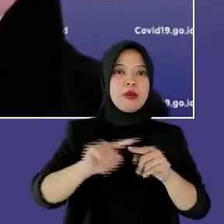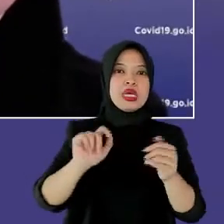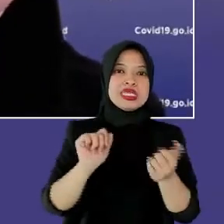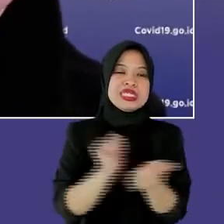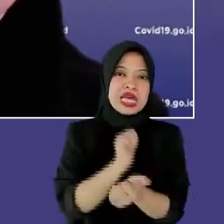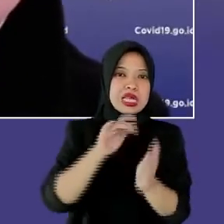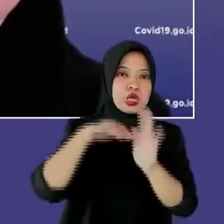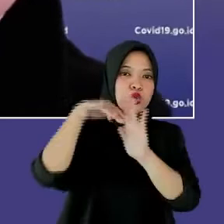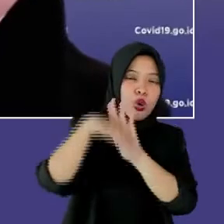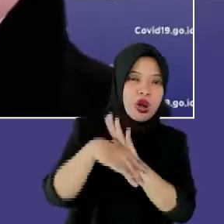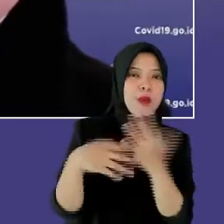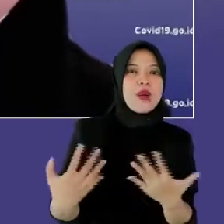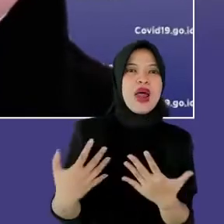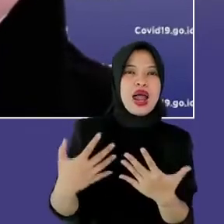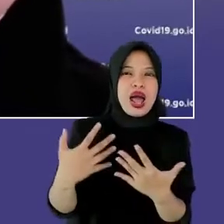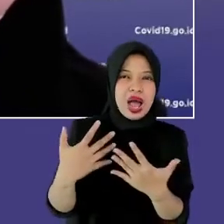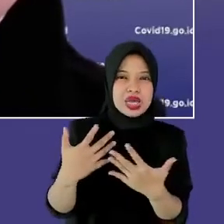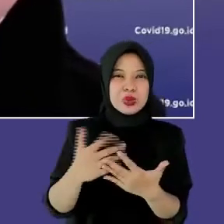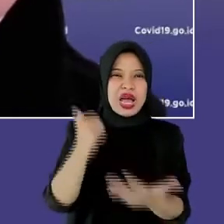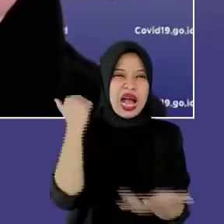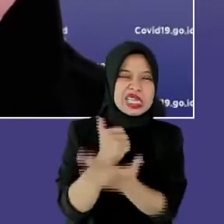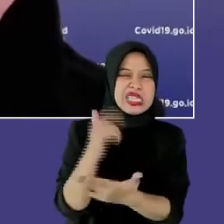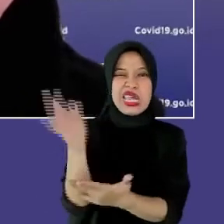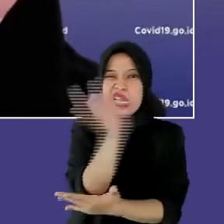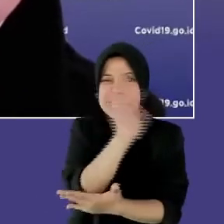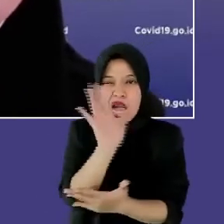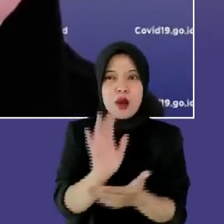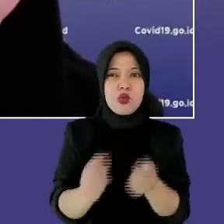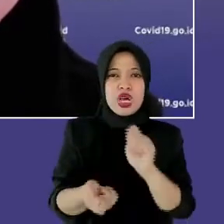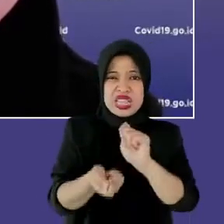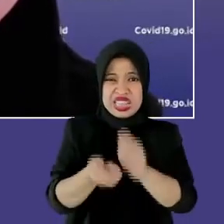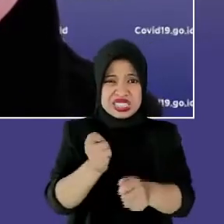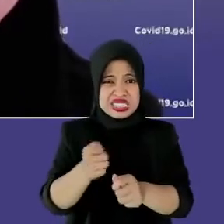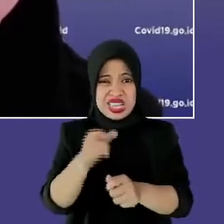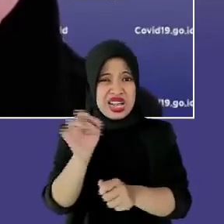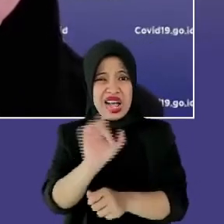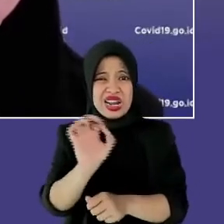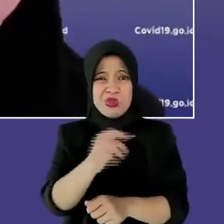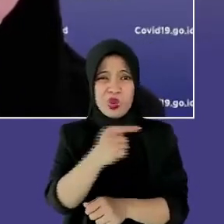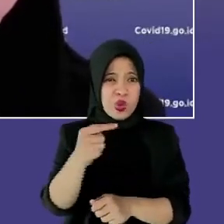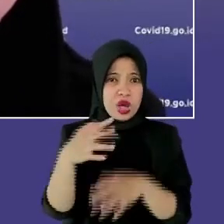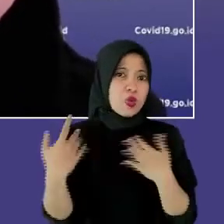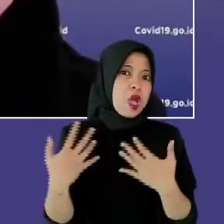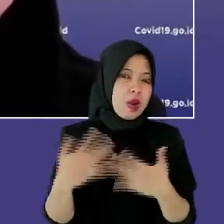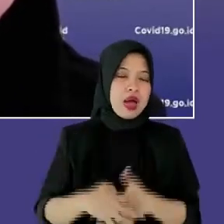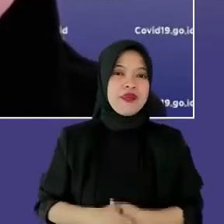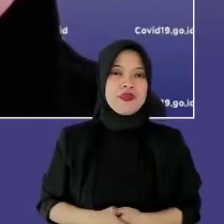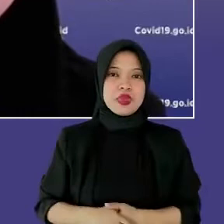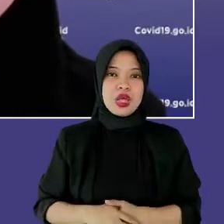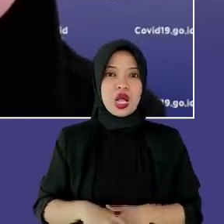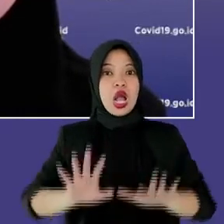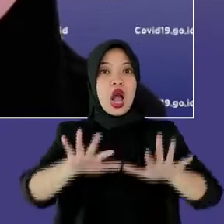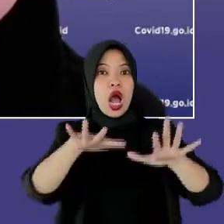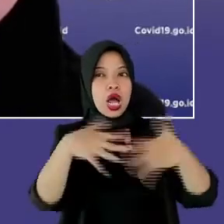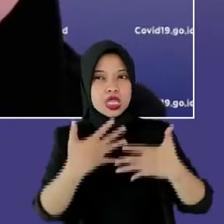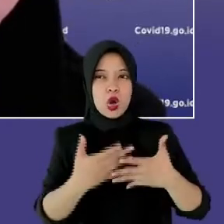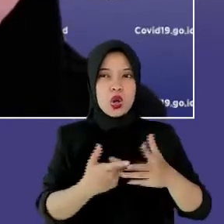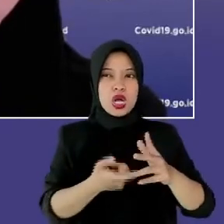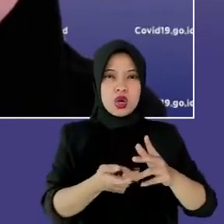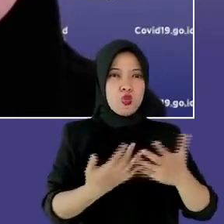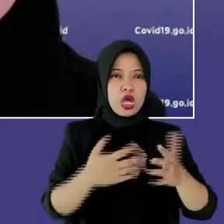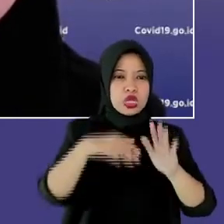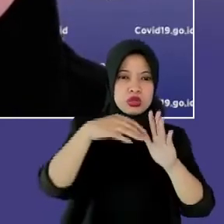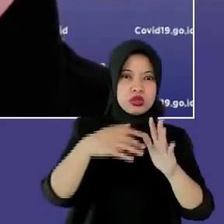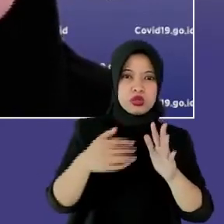yang lainnya turun itu sebetulnya gambarannya gak akurat, karena barangkali testnya memang kurang sekali misalkan, atau memang sebetulnya enggak masih